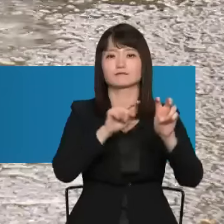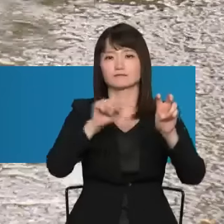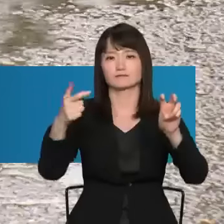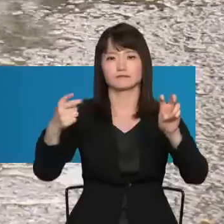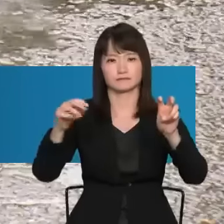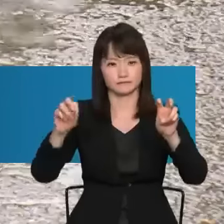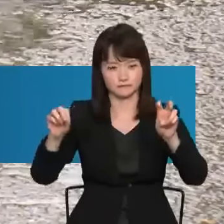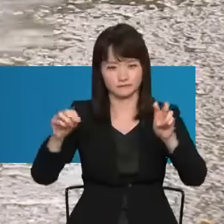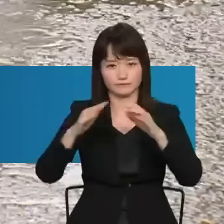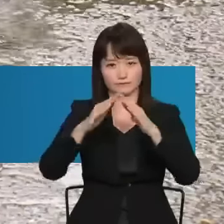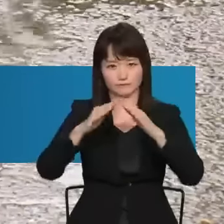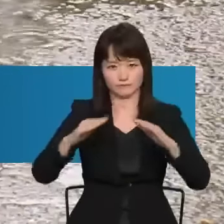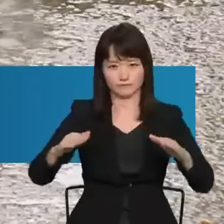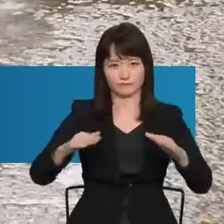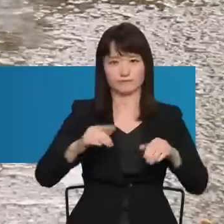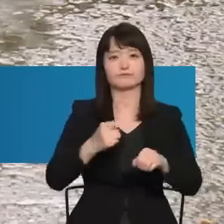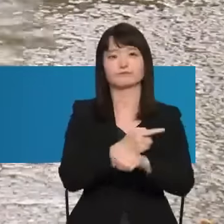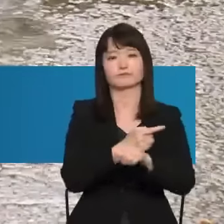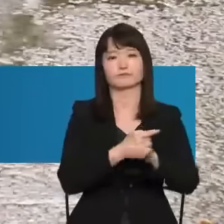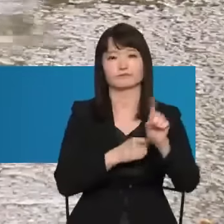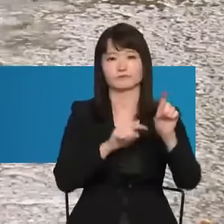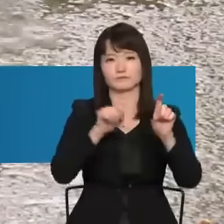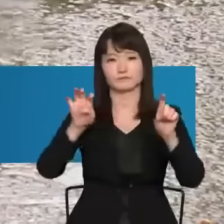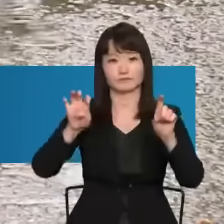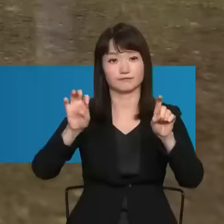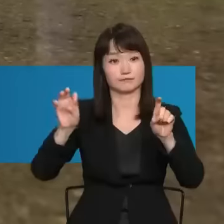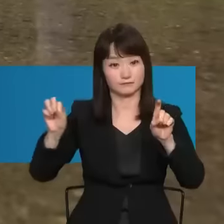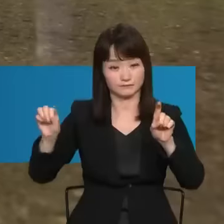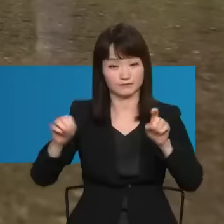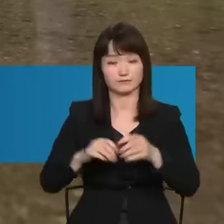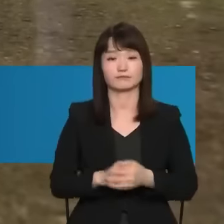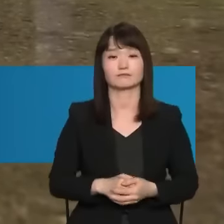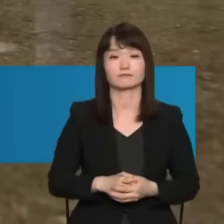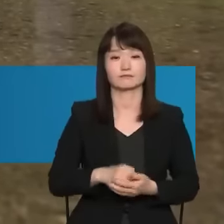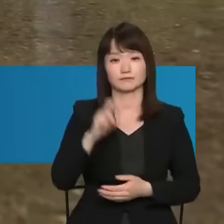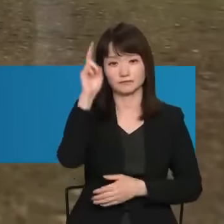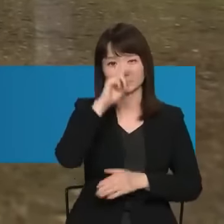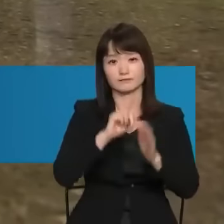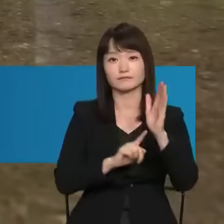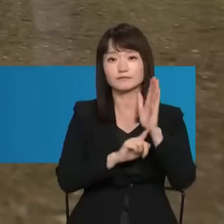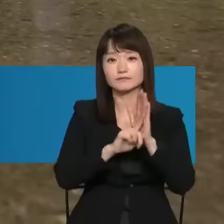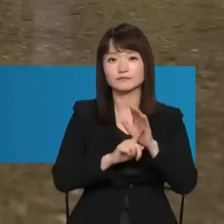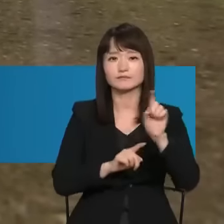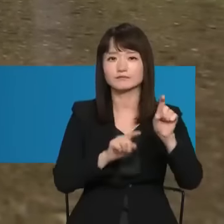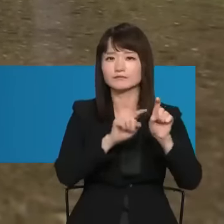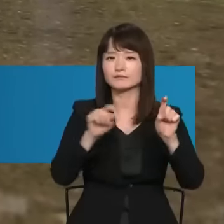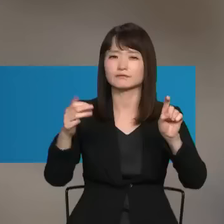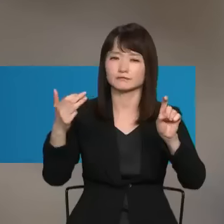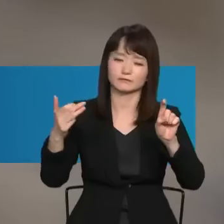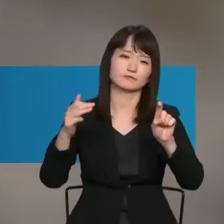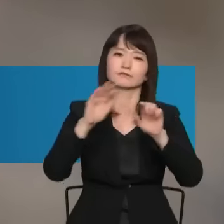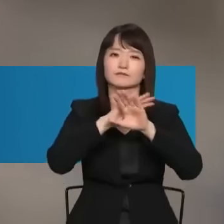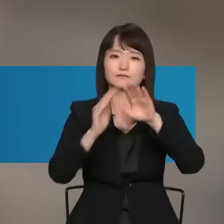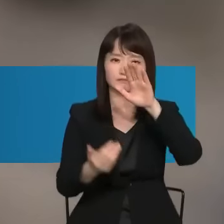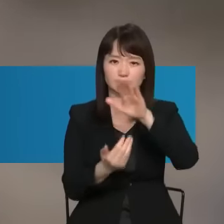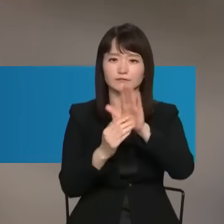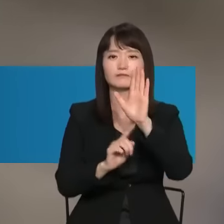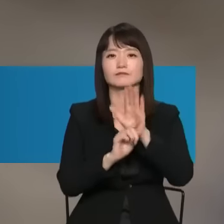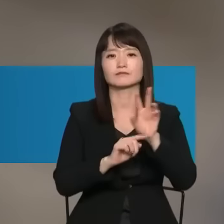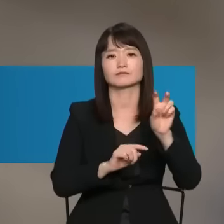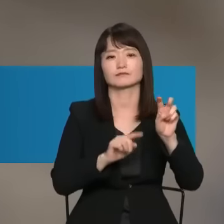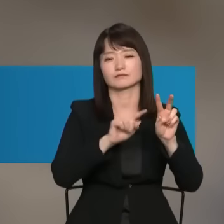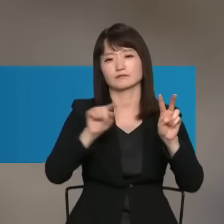20에서 60mm, 전라권은 시간당 10에서 40mm입니다. 아침 최저기온은 10도에서 18도, 낮